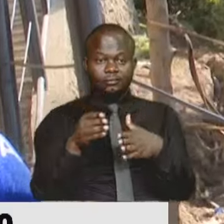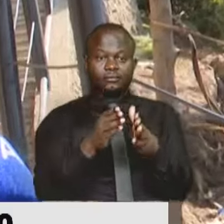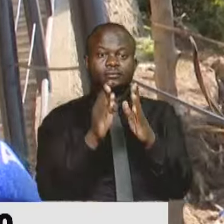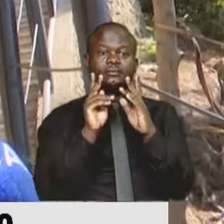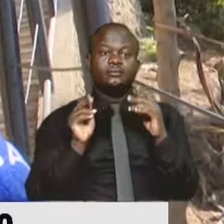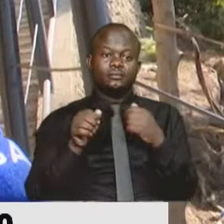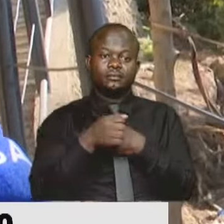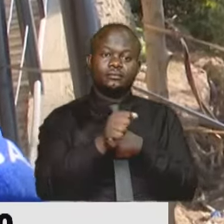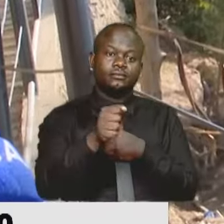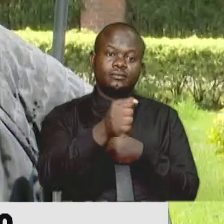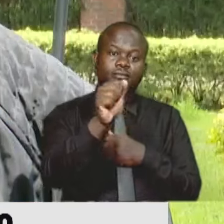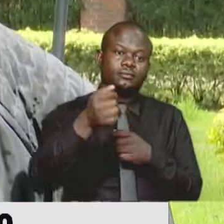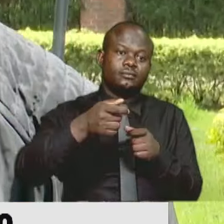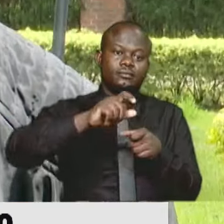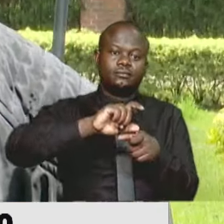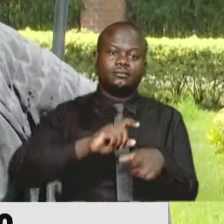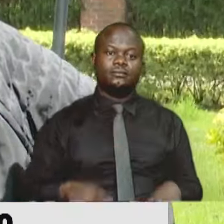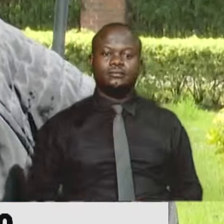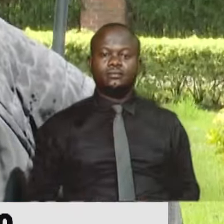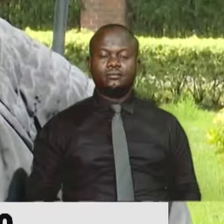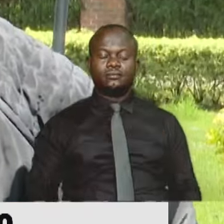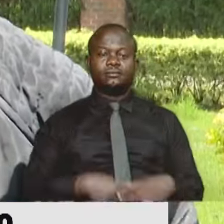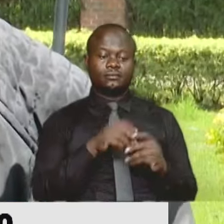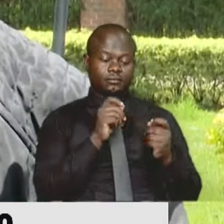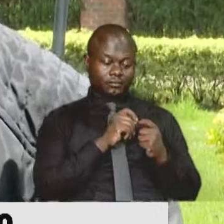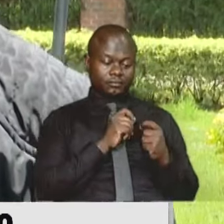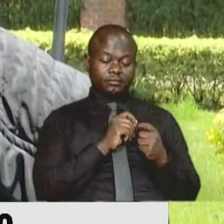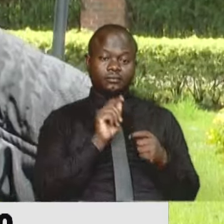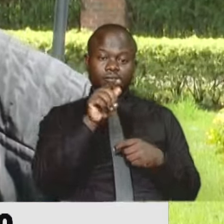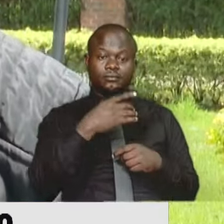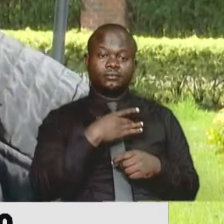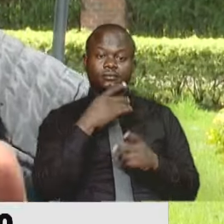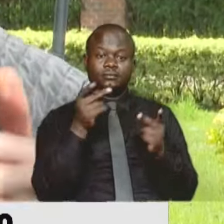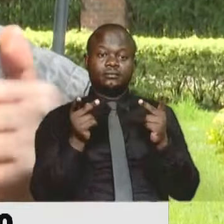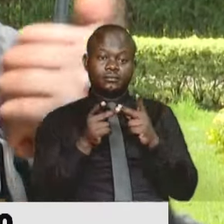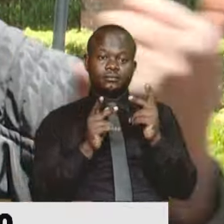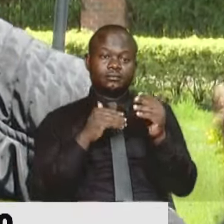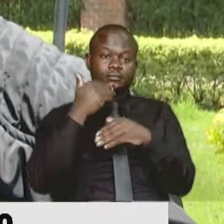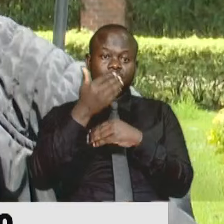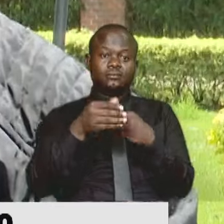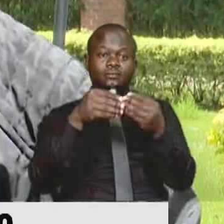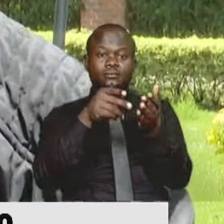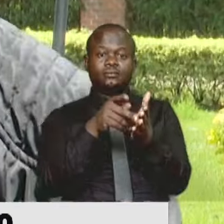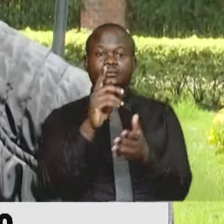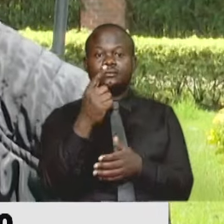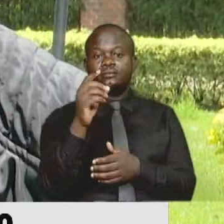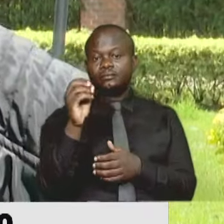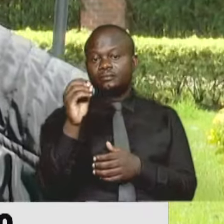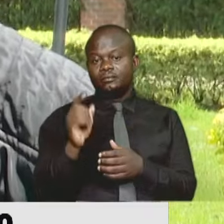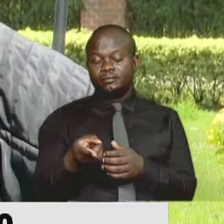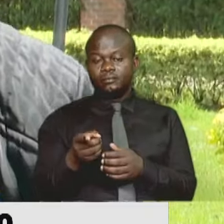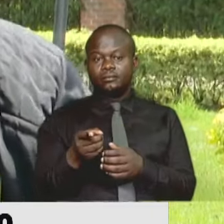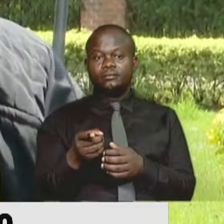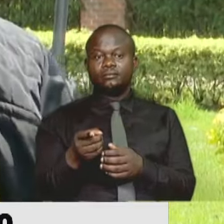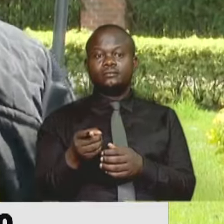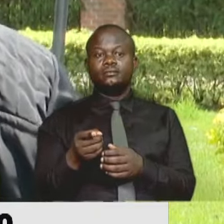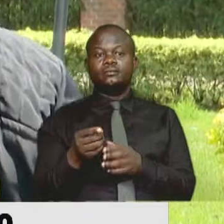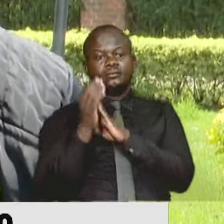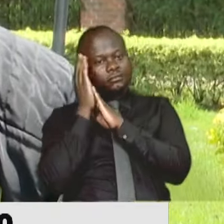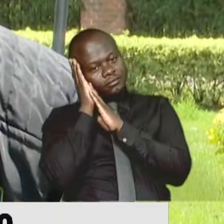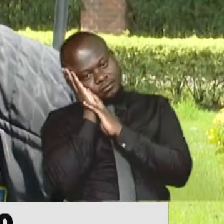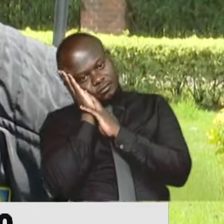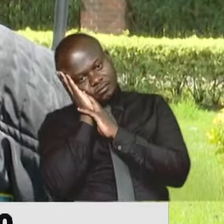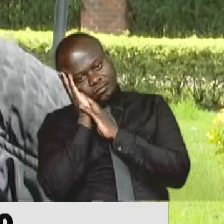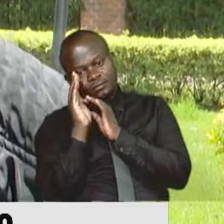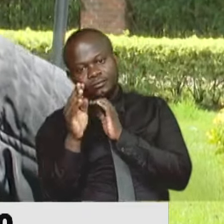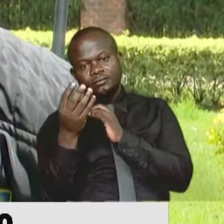abakerarugendo batugana bakwiyongera. Birababaje rero kuba ugiye gusura ahantu ugatanga ibihumbi 100 by'imodoka, ni urugero uraryamira